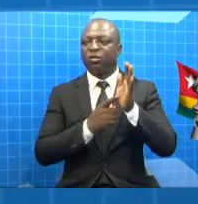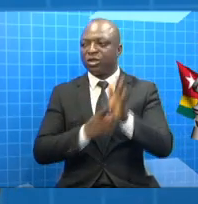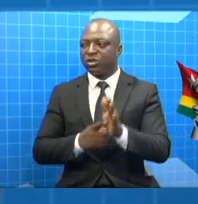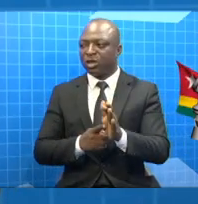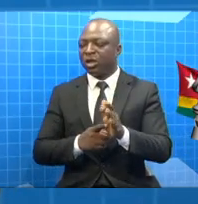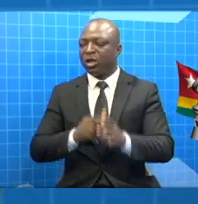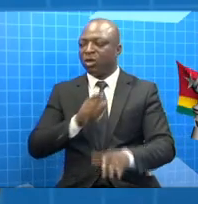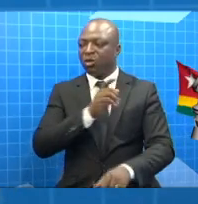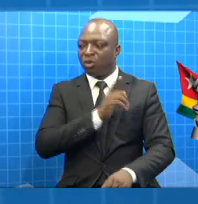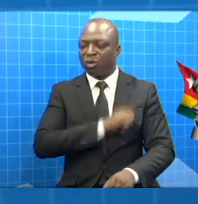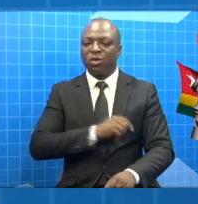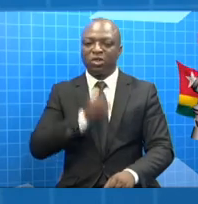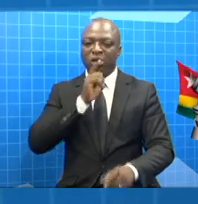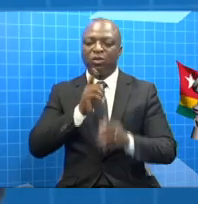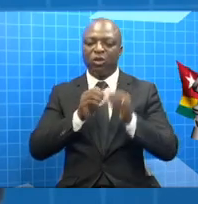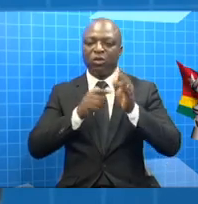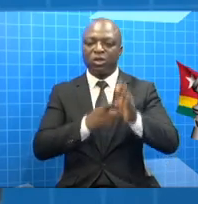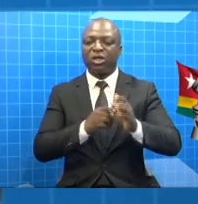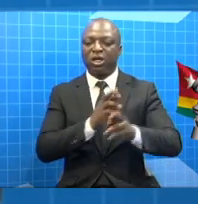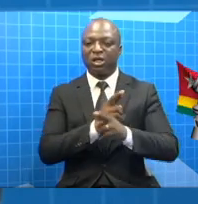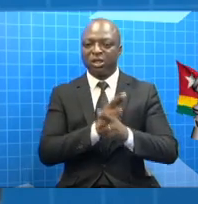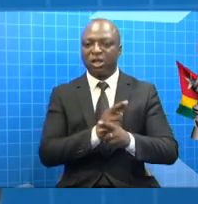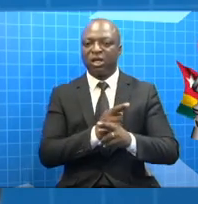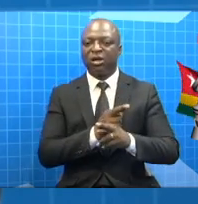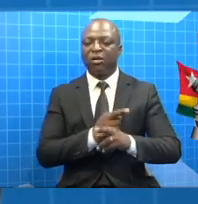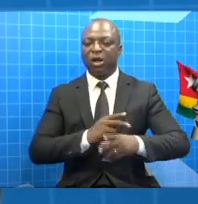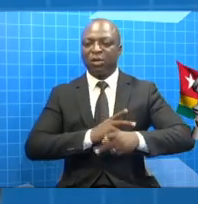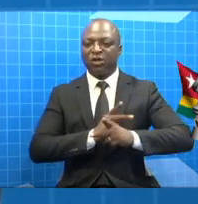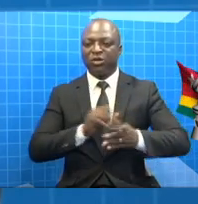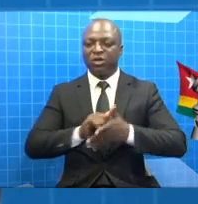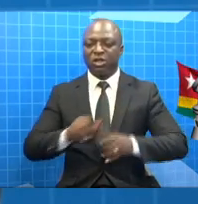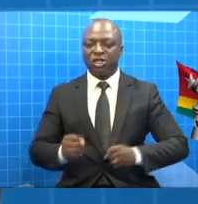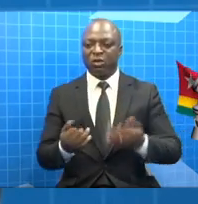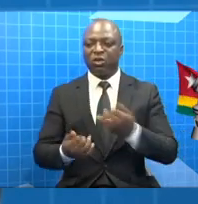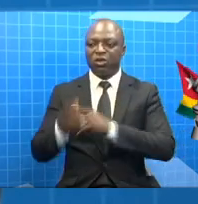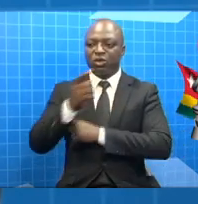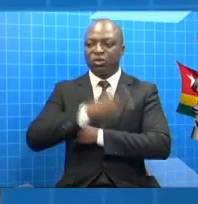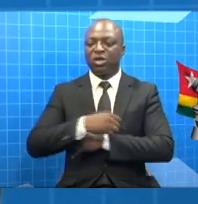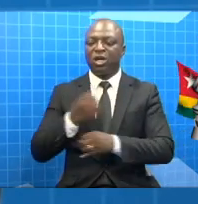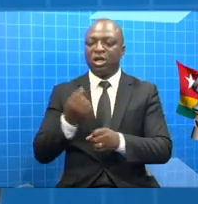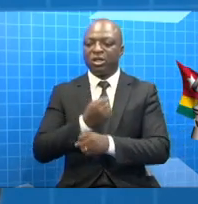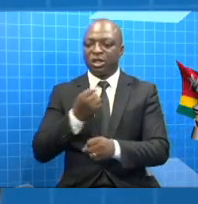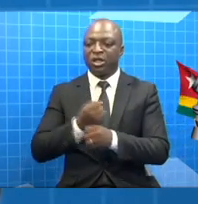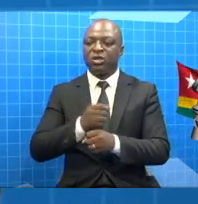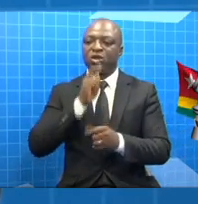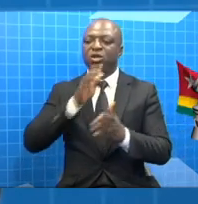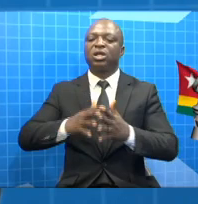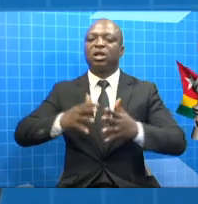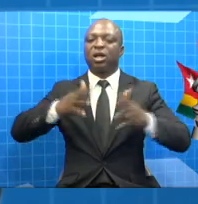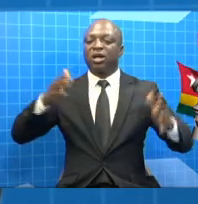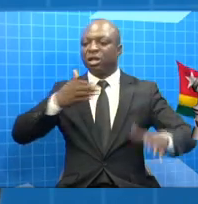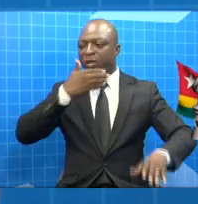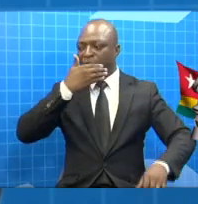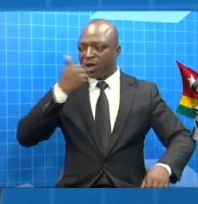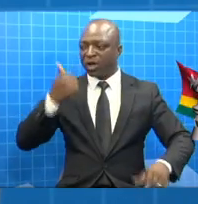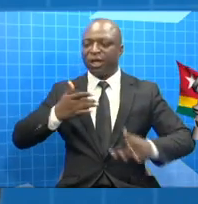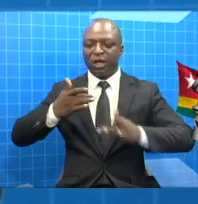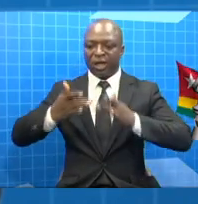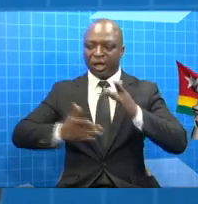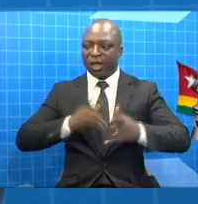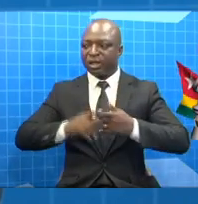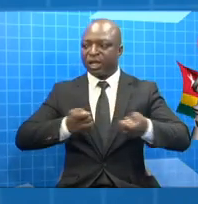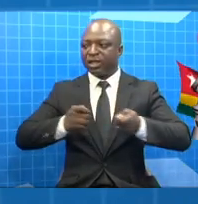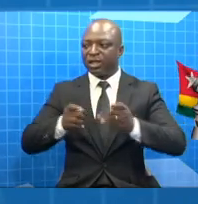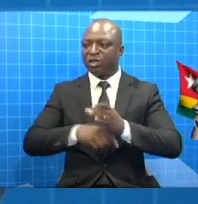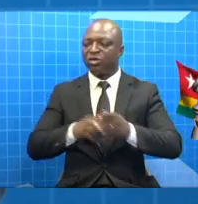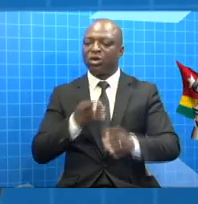Le pays s'est montré résilient et a préservé l'essentiel. Aujourd'hui, les statistiques se sont grandement améliorées grâce à la